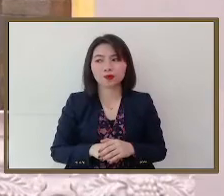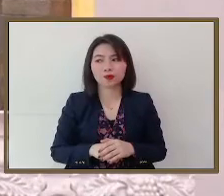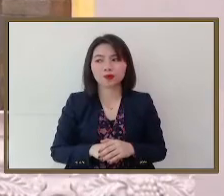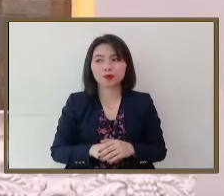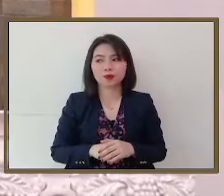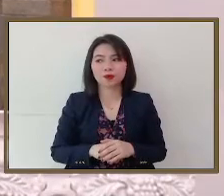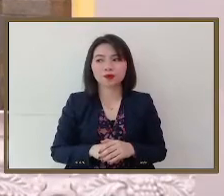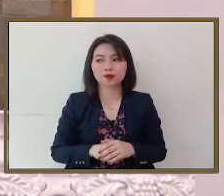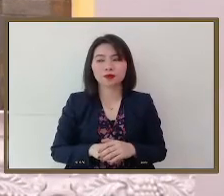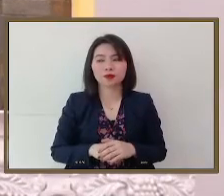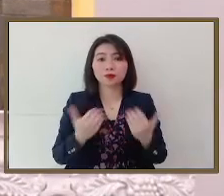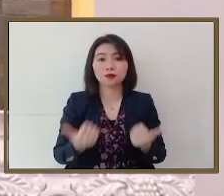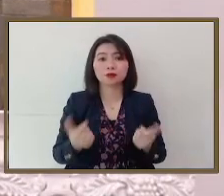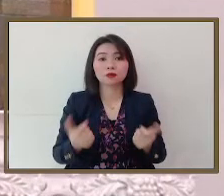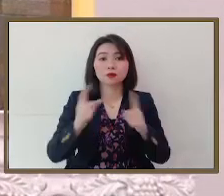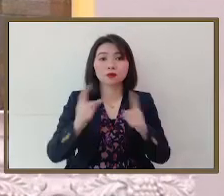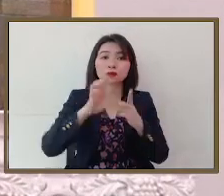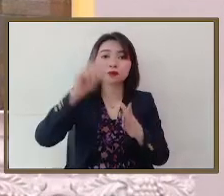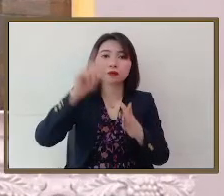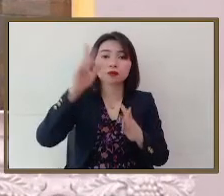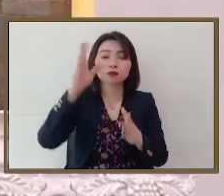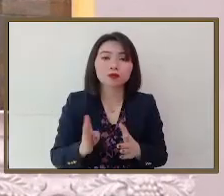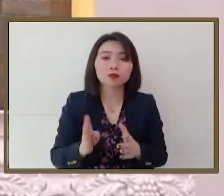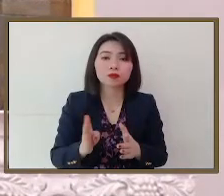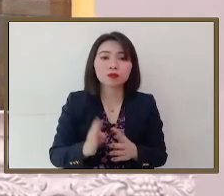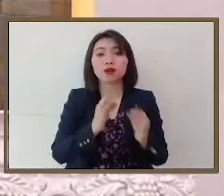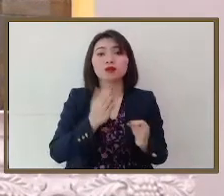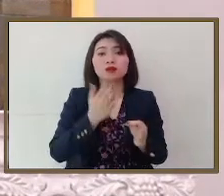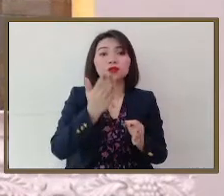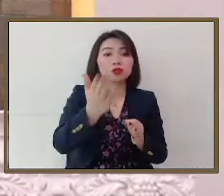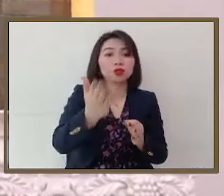ang salita ng Diyos, pagka in-interpret mo po yan sa